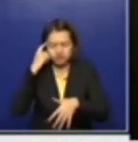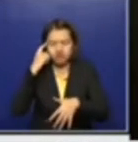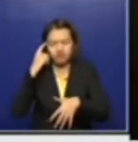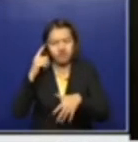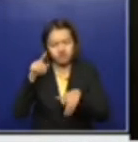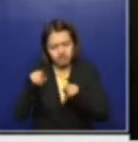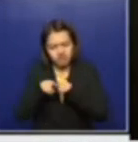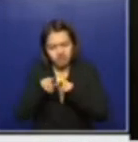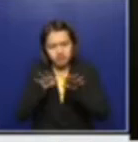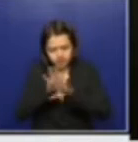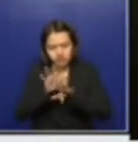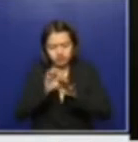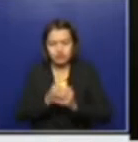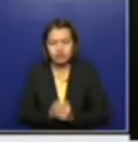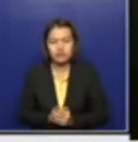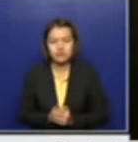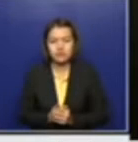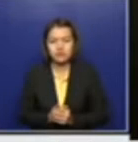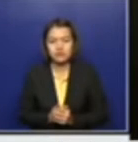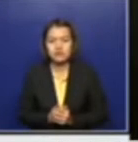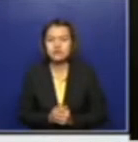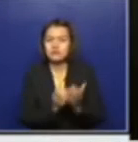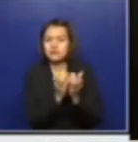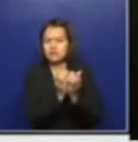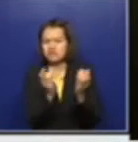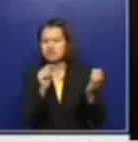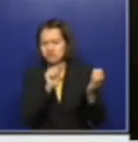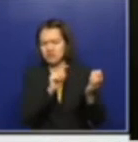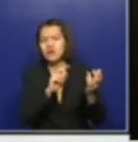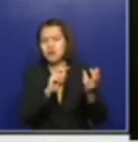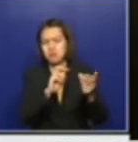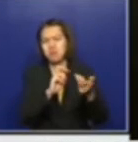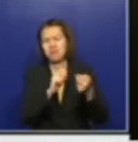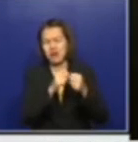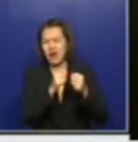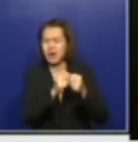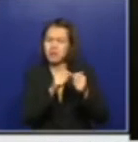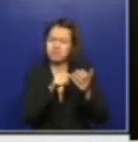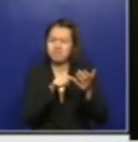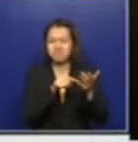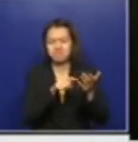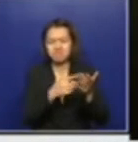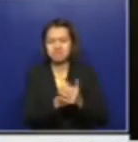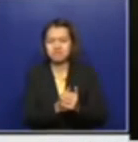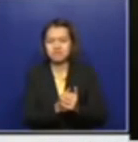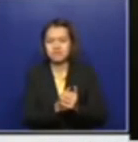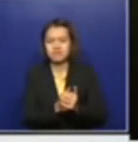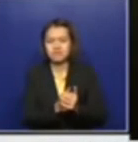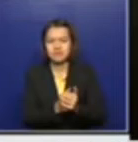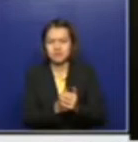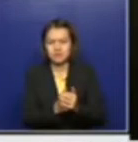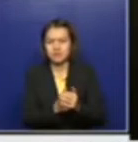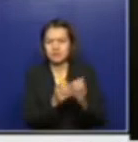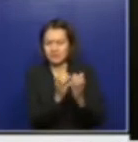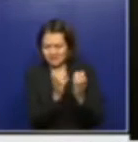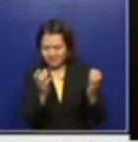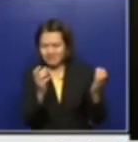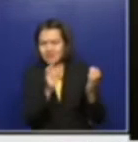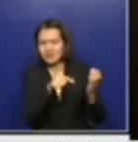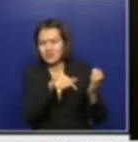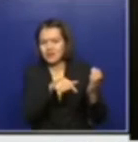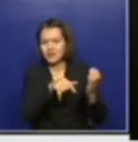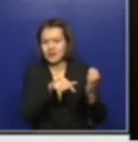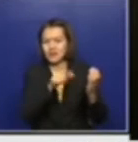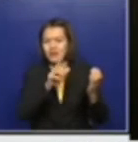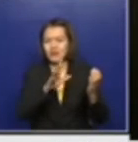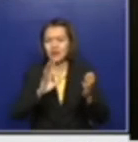ะครับว่ารัฐธรรมนูญฉบับนี้มีปัญหาแม้ว่ารัฐธรรมนูญฉบับนี้จะผ่านการประชามติ